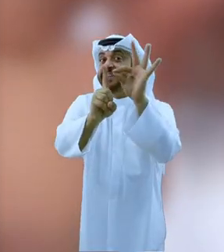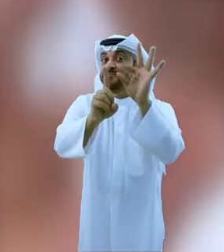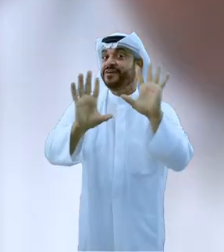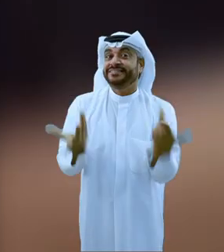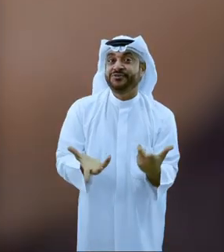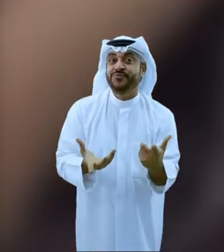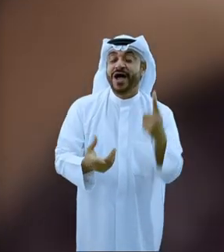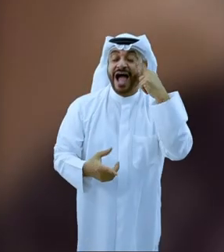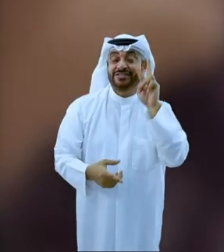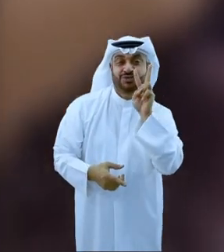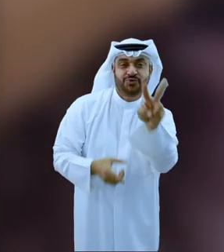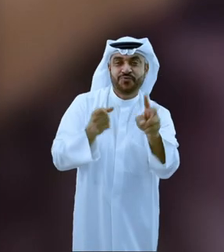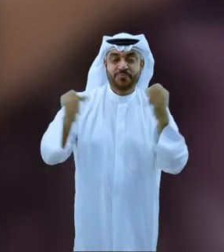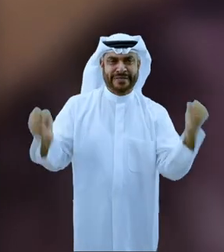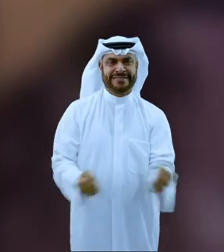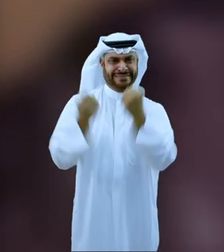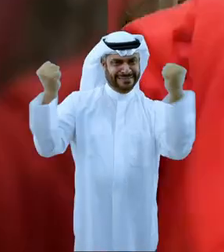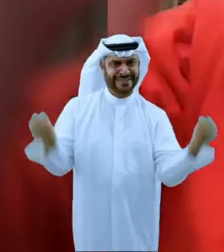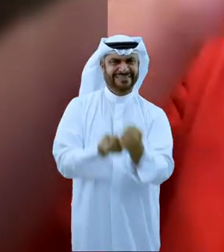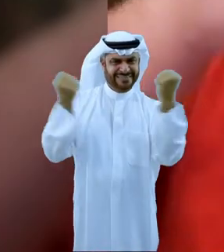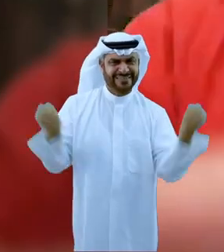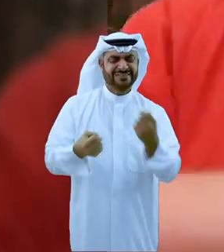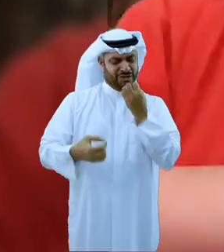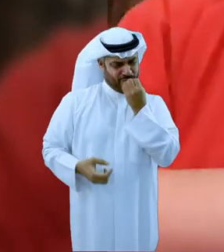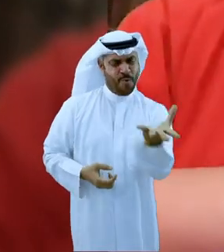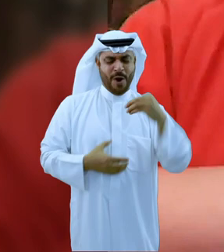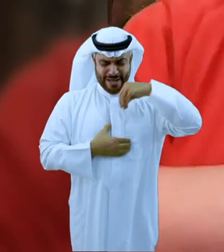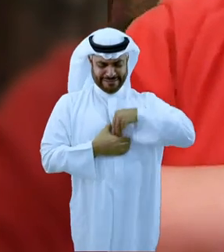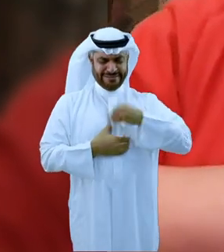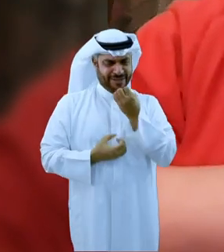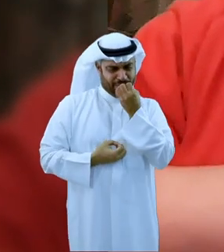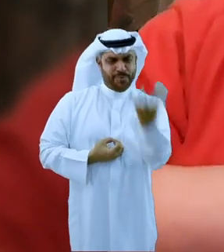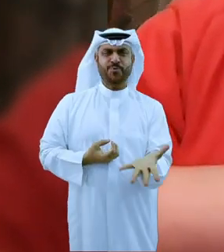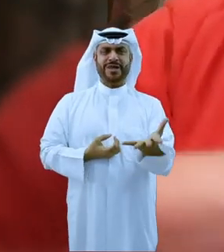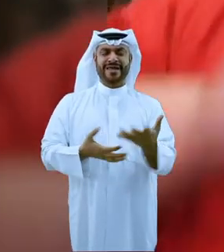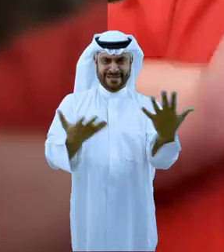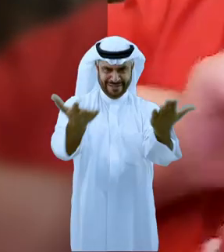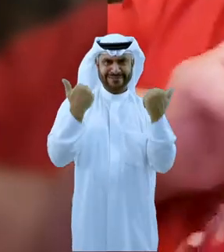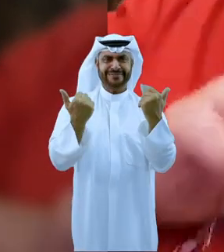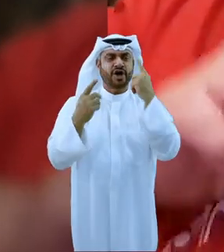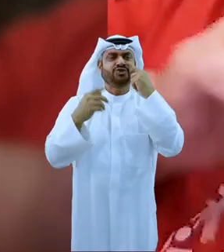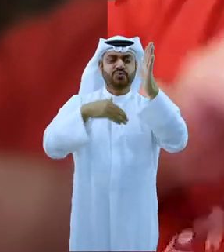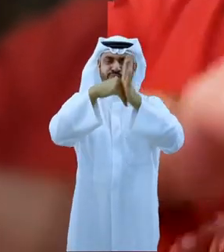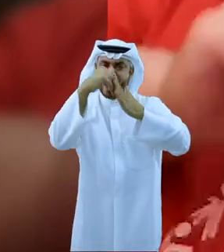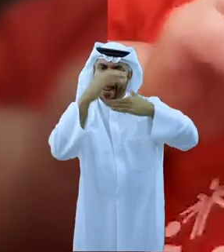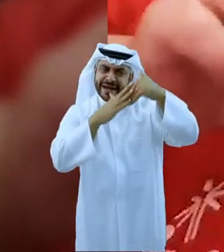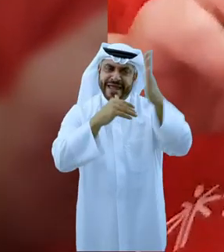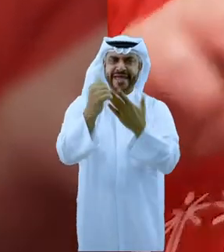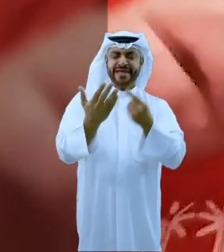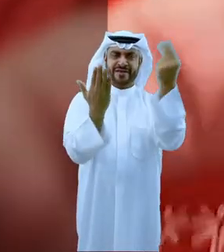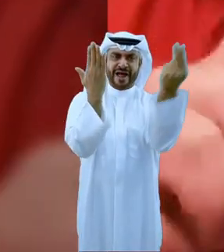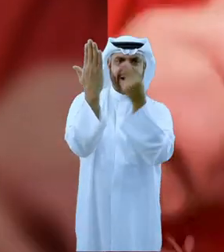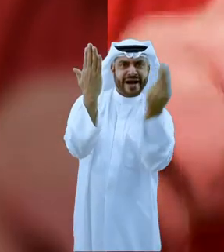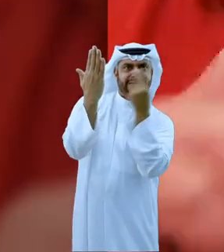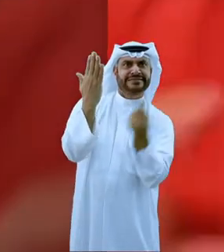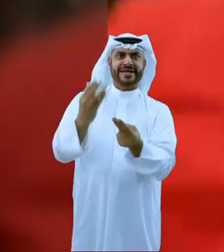الهدف منها إتاحة الفرصة للاعبين في التعبير عن أنفسهم وإعطاهم المجال لاستعراض